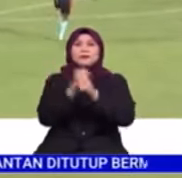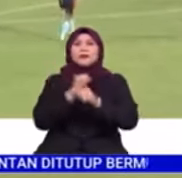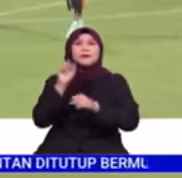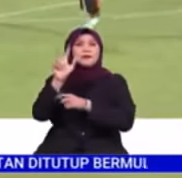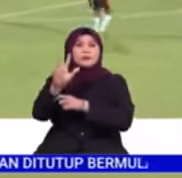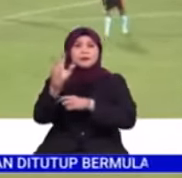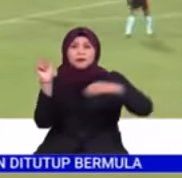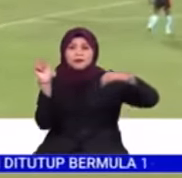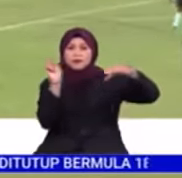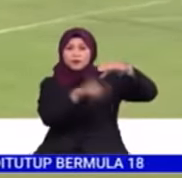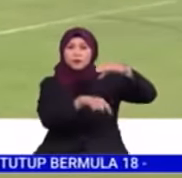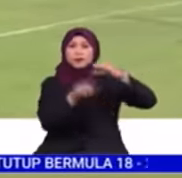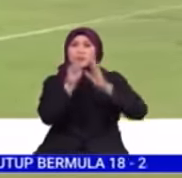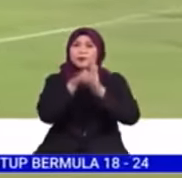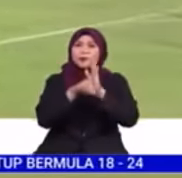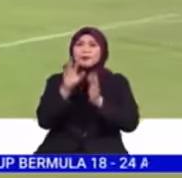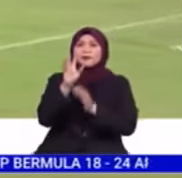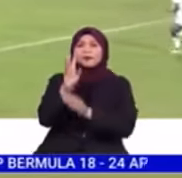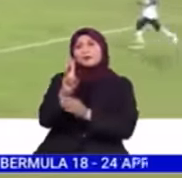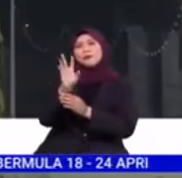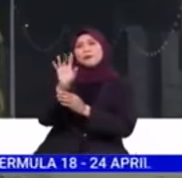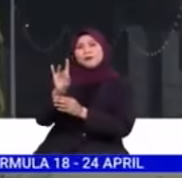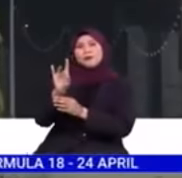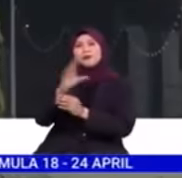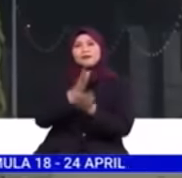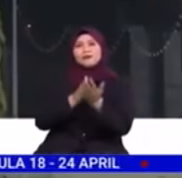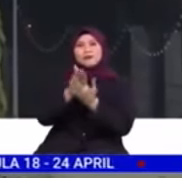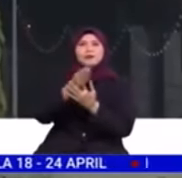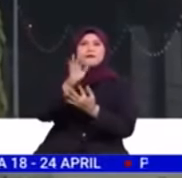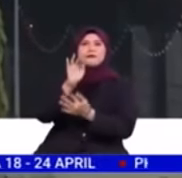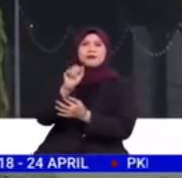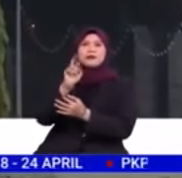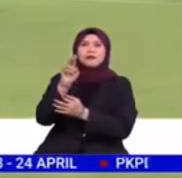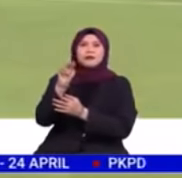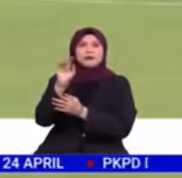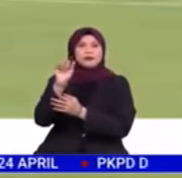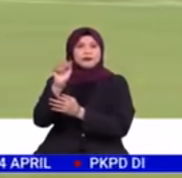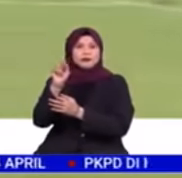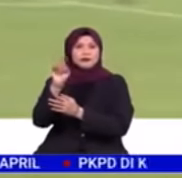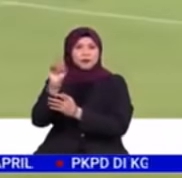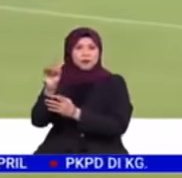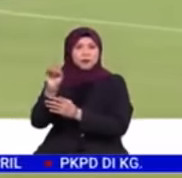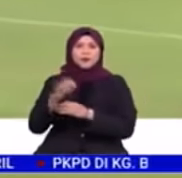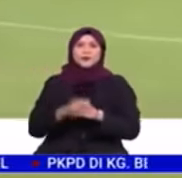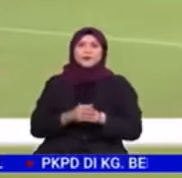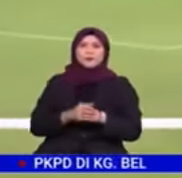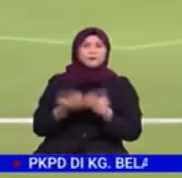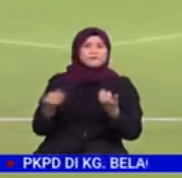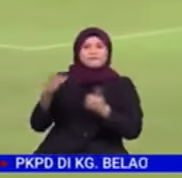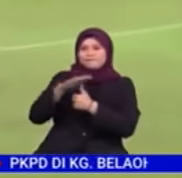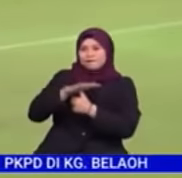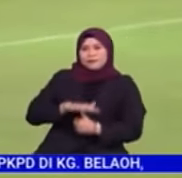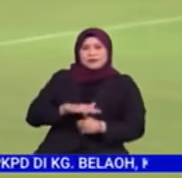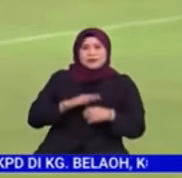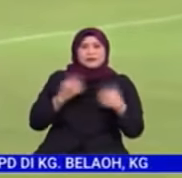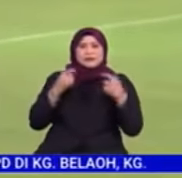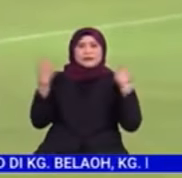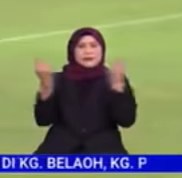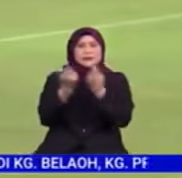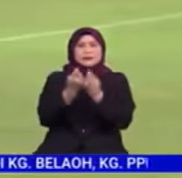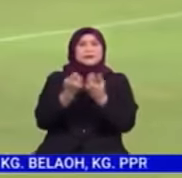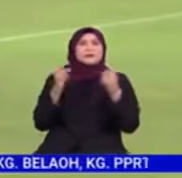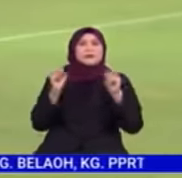ketiga pada menit ke-68 sekali lagi melalui Fernando Rodriguez Ortega tekanan daripada pasukan lawan